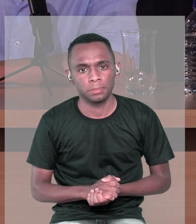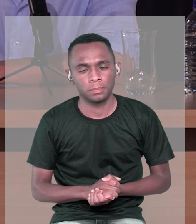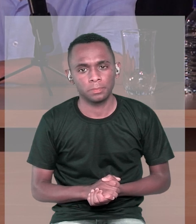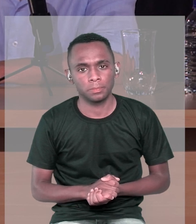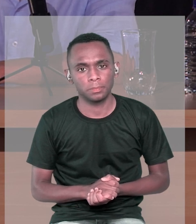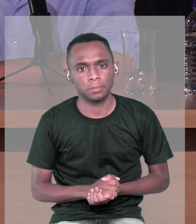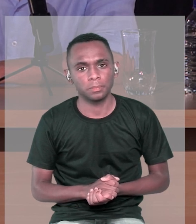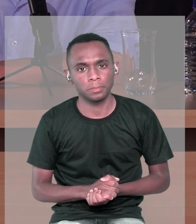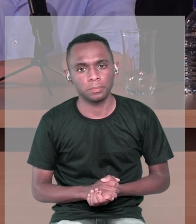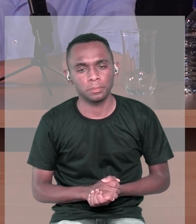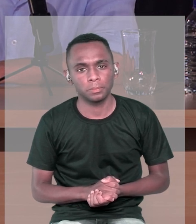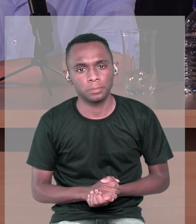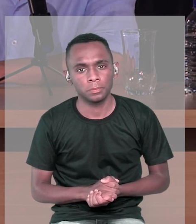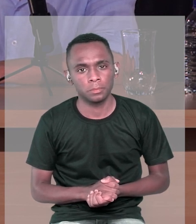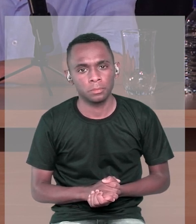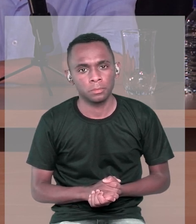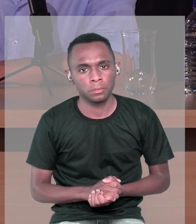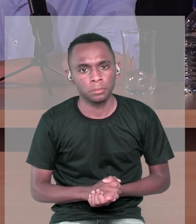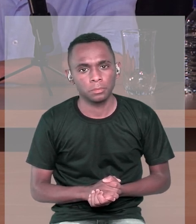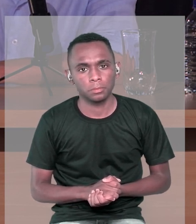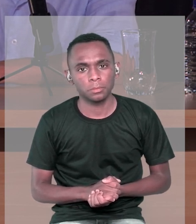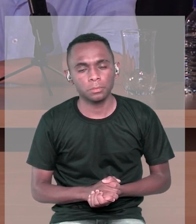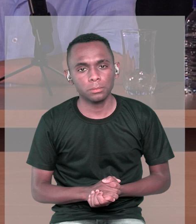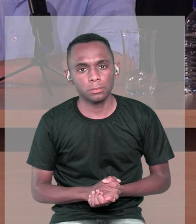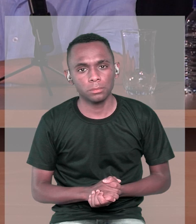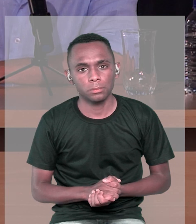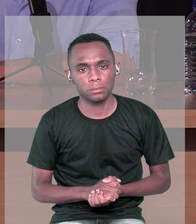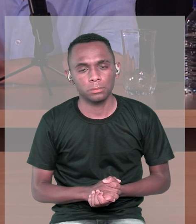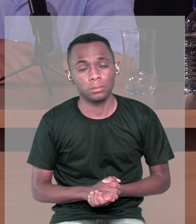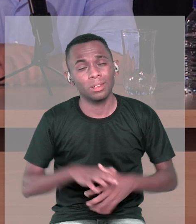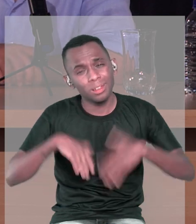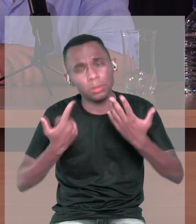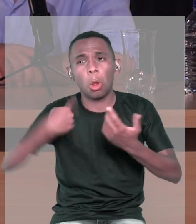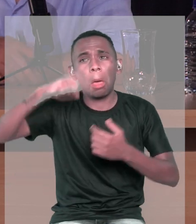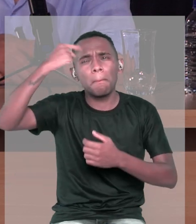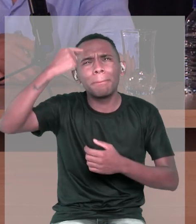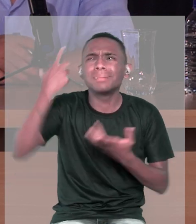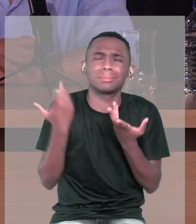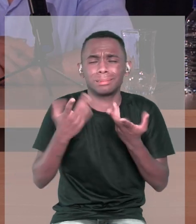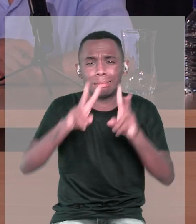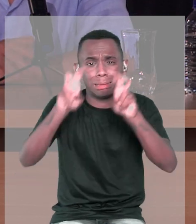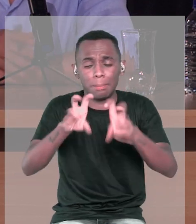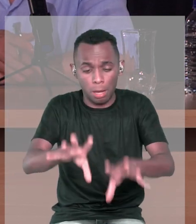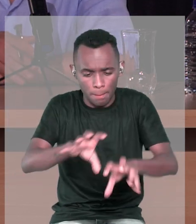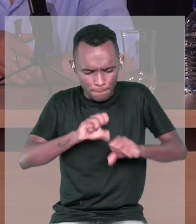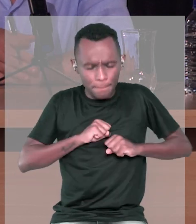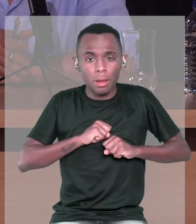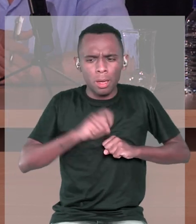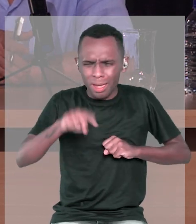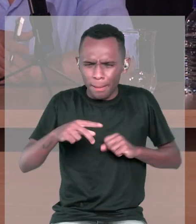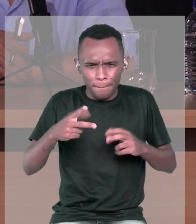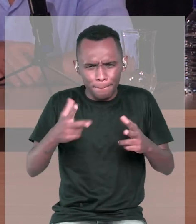l'appropriation, on pense aussitôt la propriété privée. Quando a gente pensa em apropriação, imagina-se imediatamente a